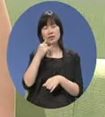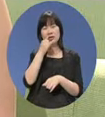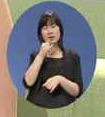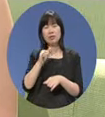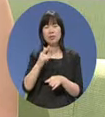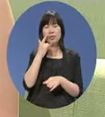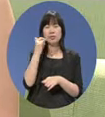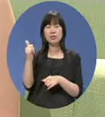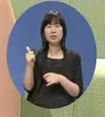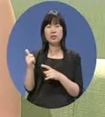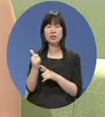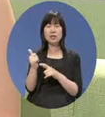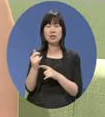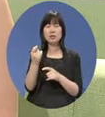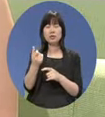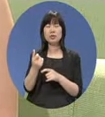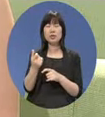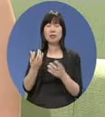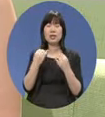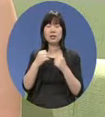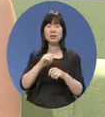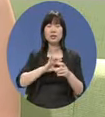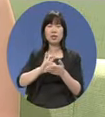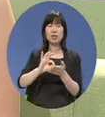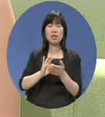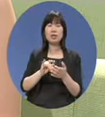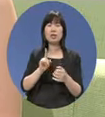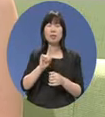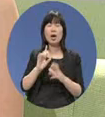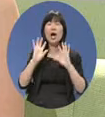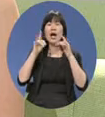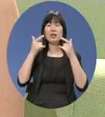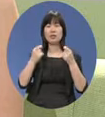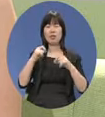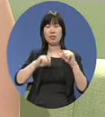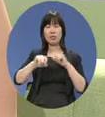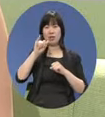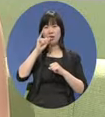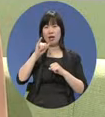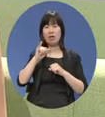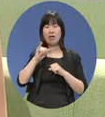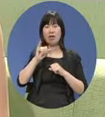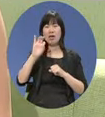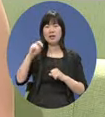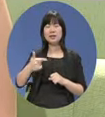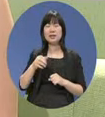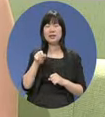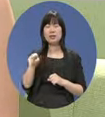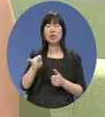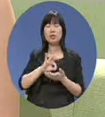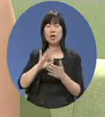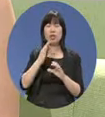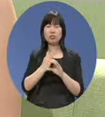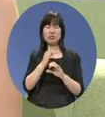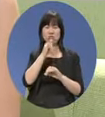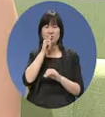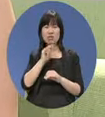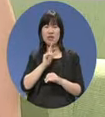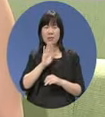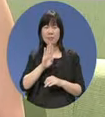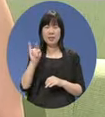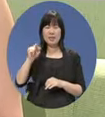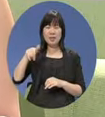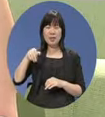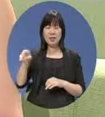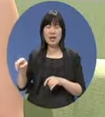이제 부모님들이 조금 많이 하는 게 애처럼 행동하는 거. 그러니까 은어 같은 거, 막 비서고, 막 이러면서,